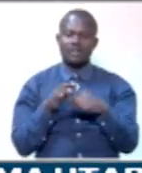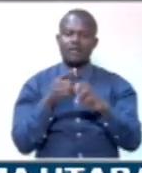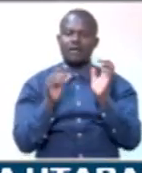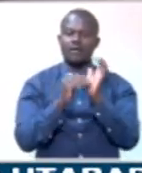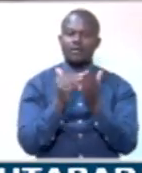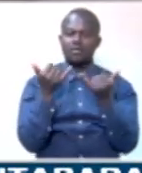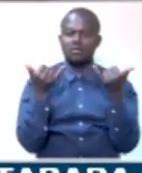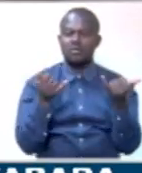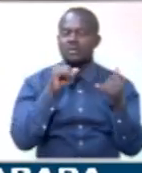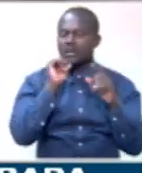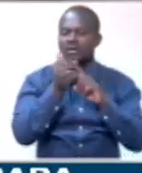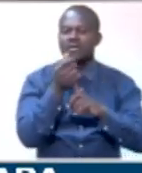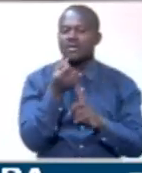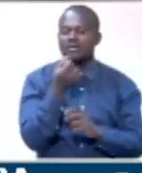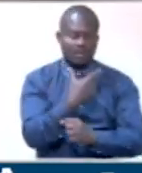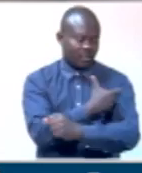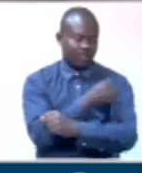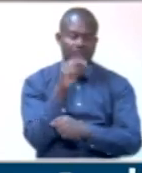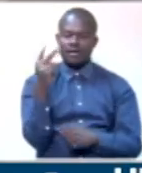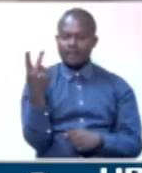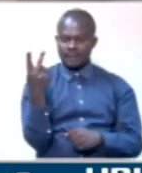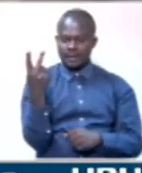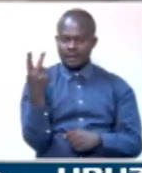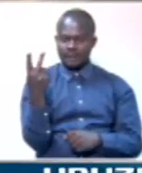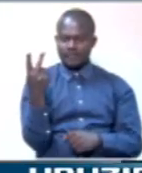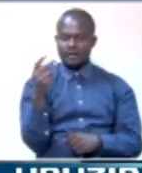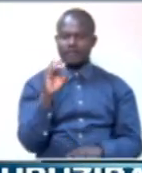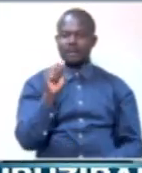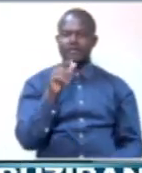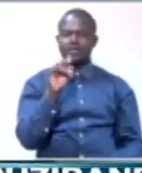ariko bakaba batarafata doze ya kabiri. Karine Umutoni, i Kigali.